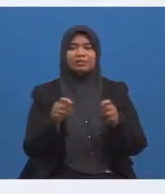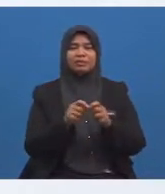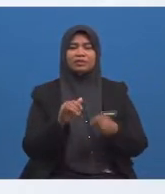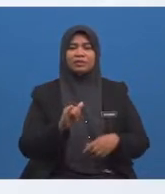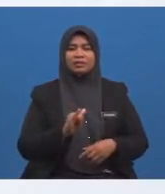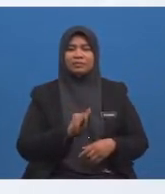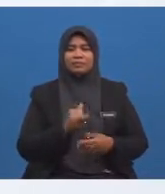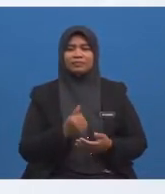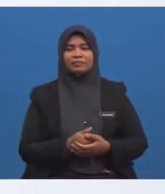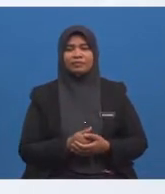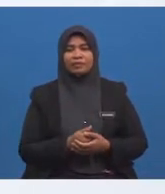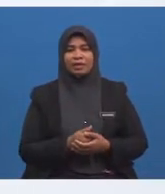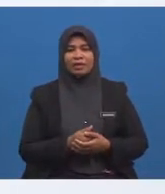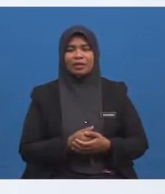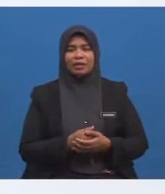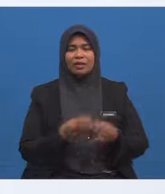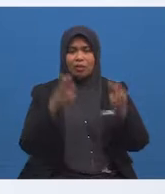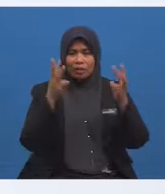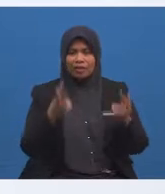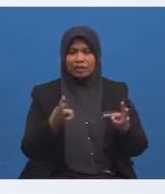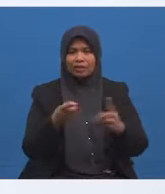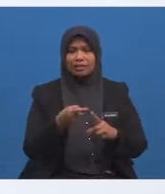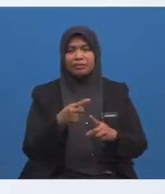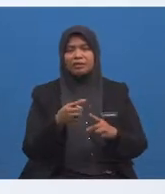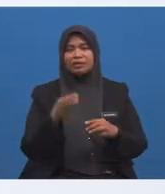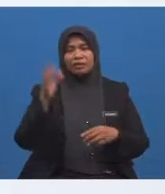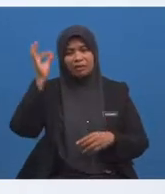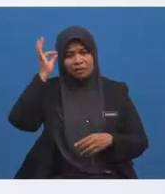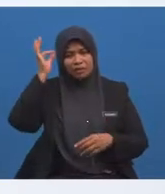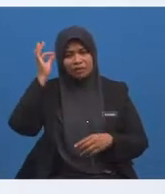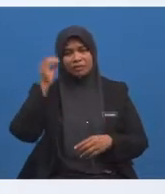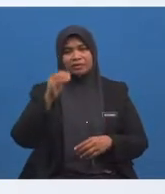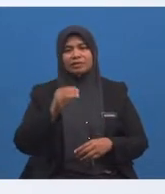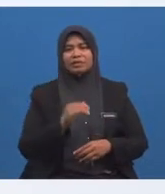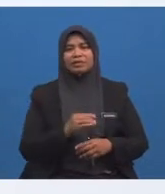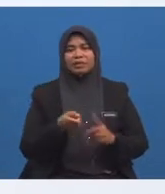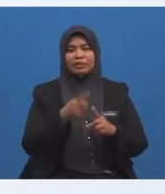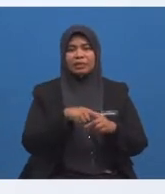saya. So, dia mewarisi rambut daripada saya.